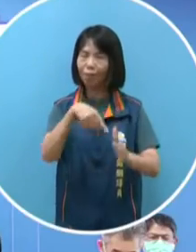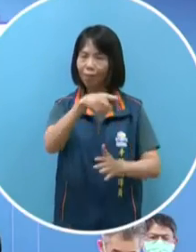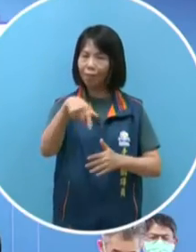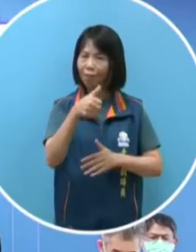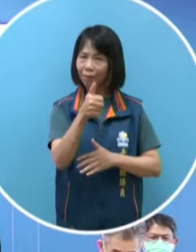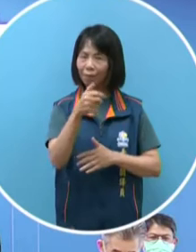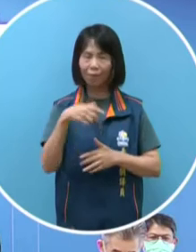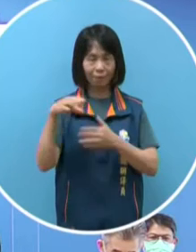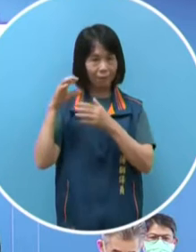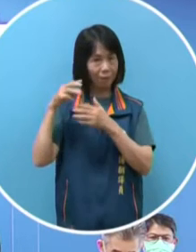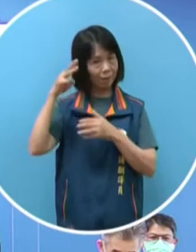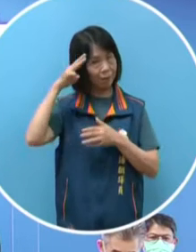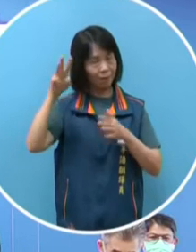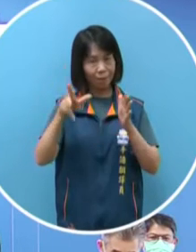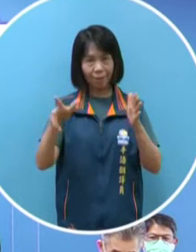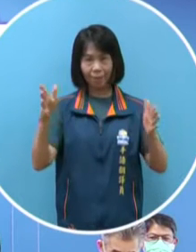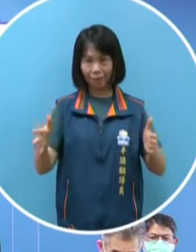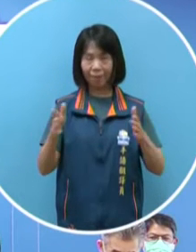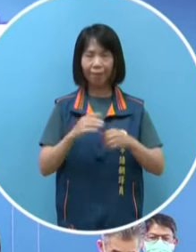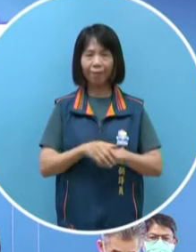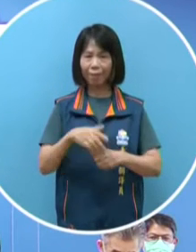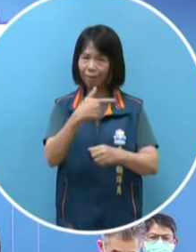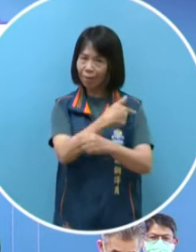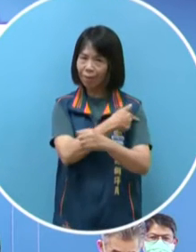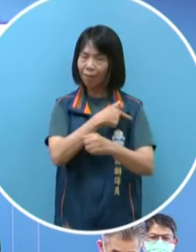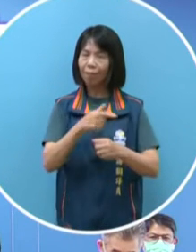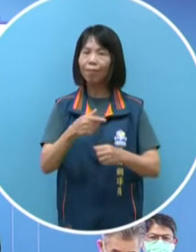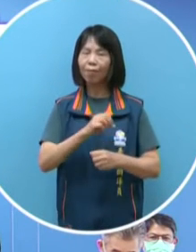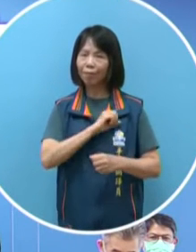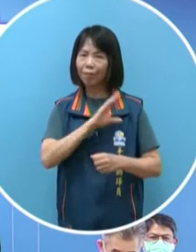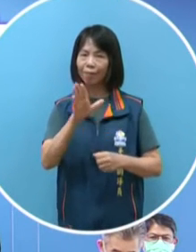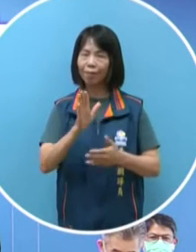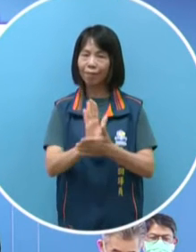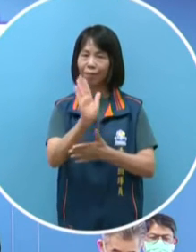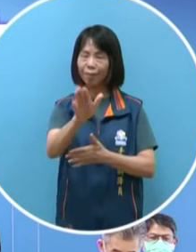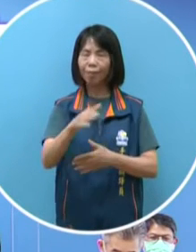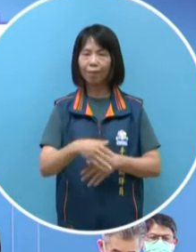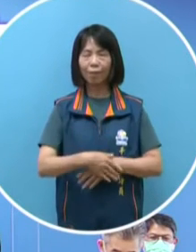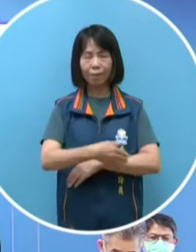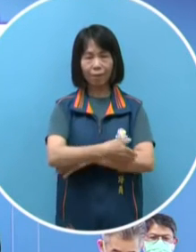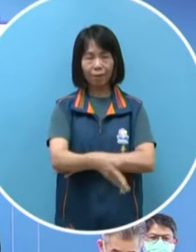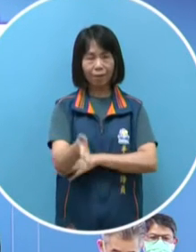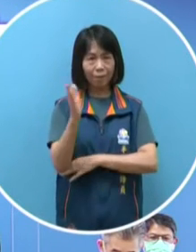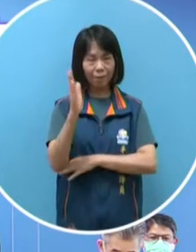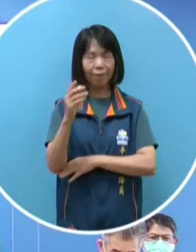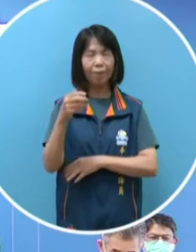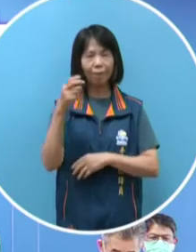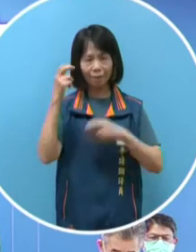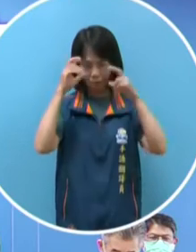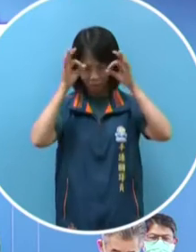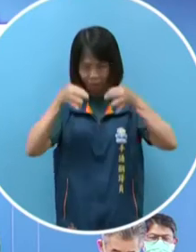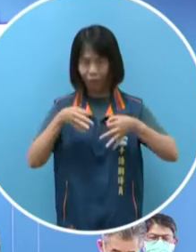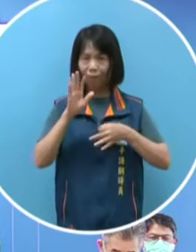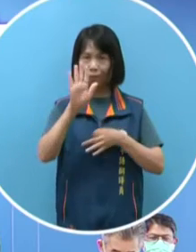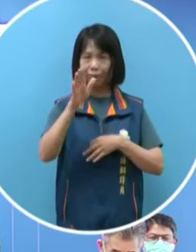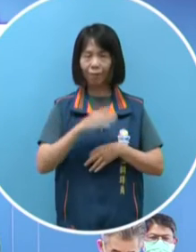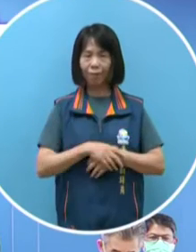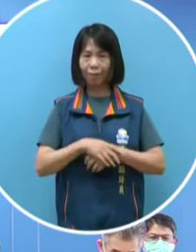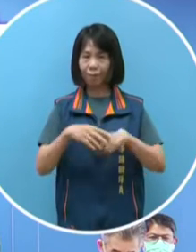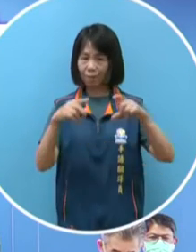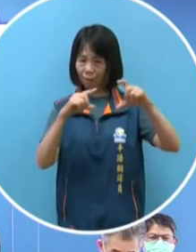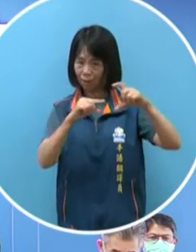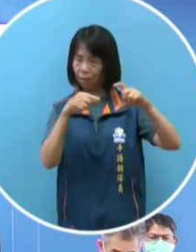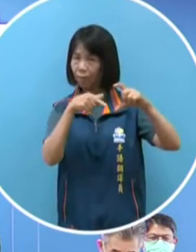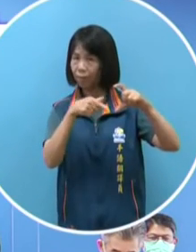这三天完成了整个注射以后，县政府我们本身也做了一些的检讨。当然在残疾的部